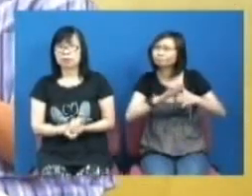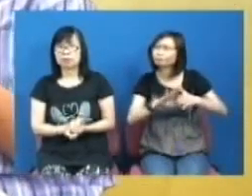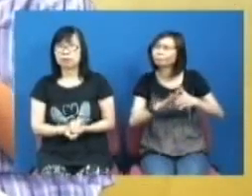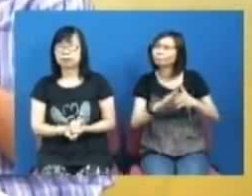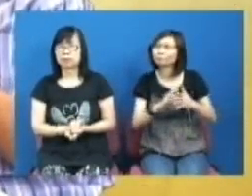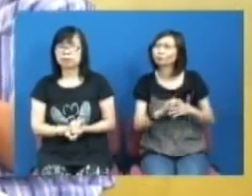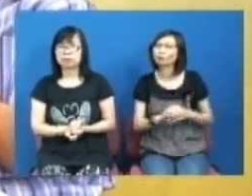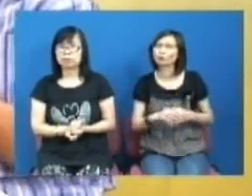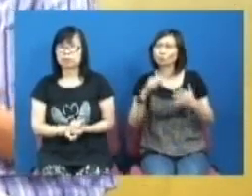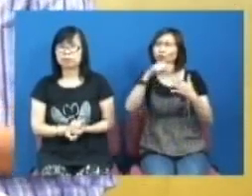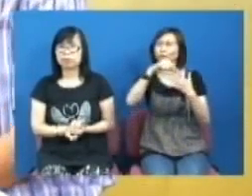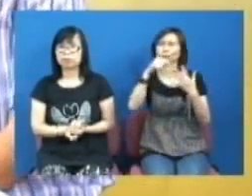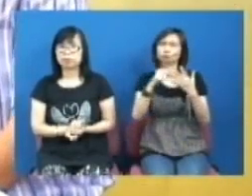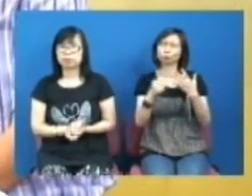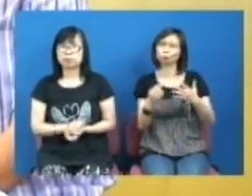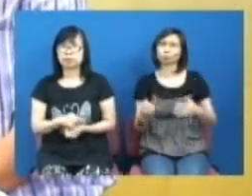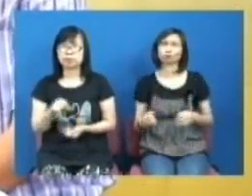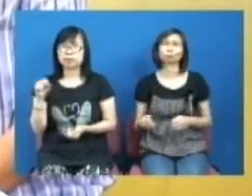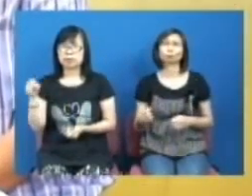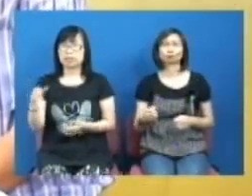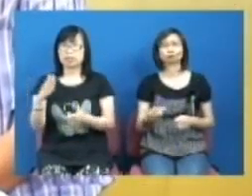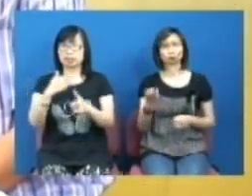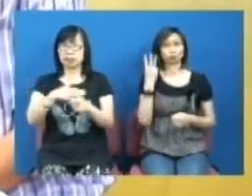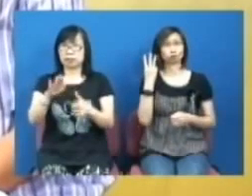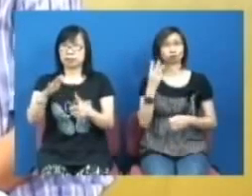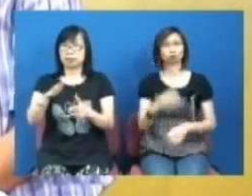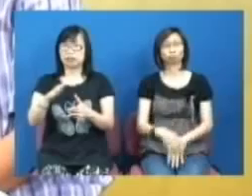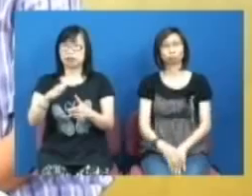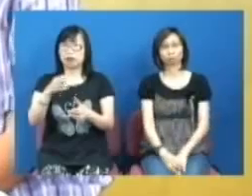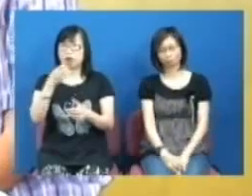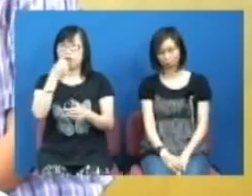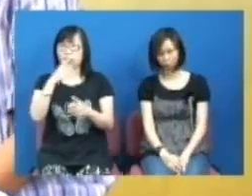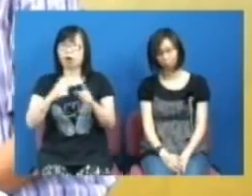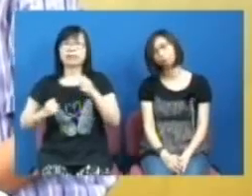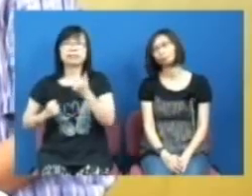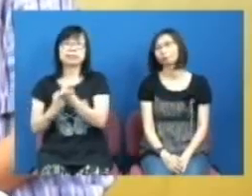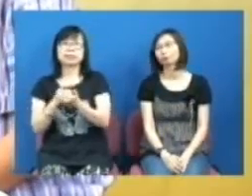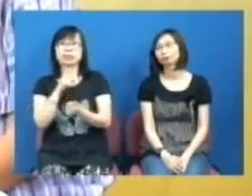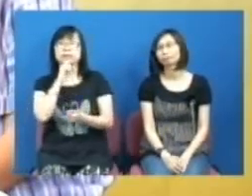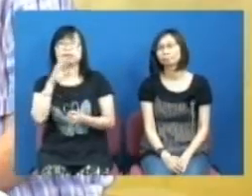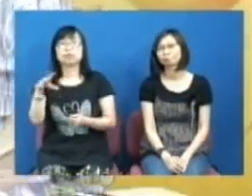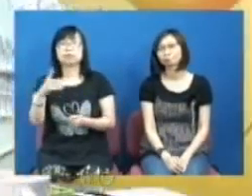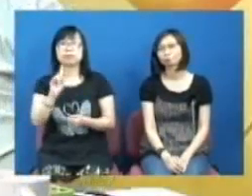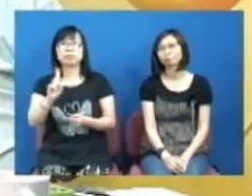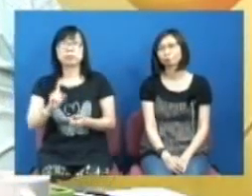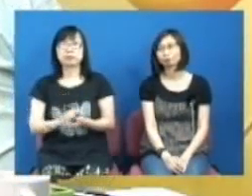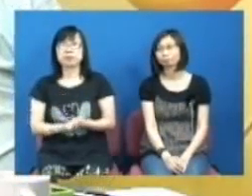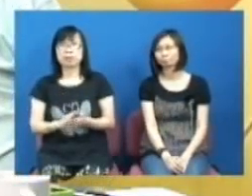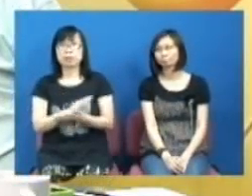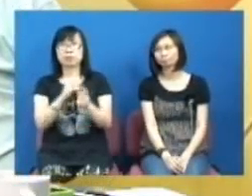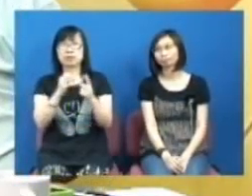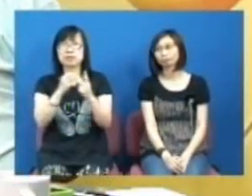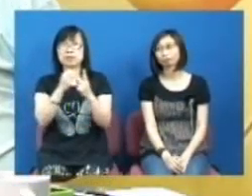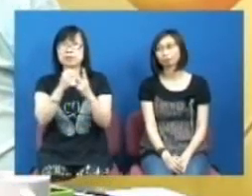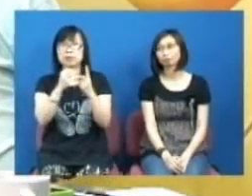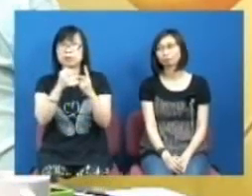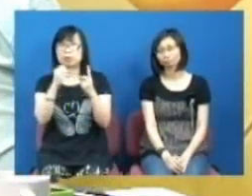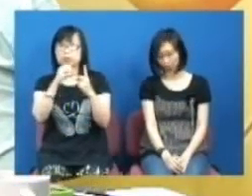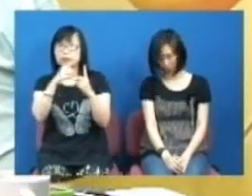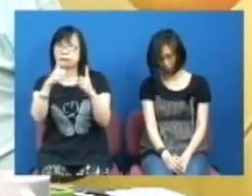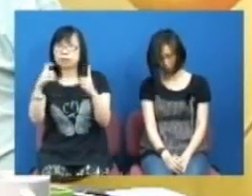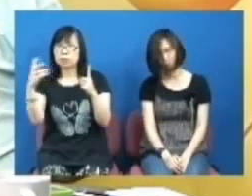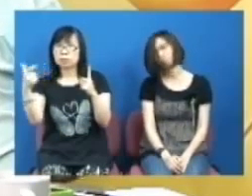佢嗰年嘅投票率係最高咯，係 啦係啦，所以其實香港人支持咗佢，但係佢有咩做咧？1998年到2000年已